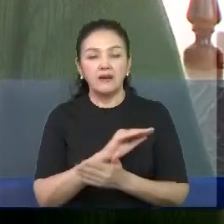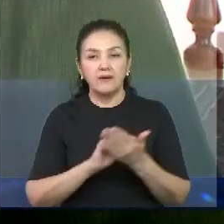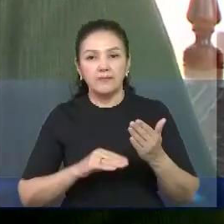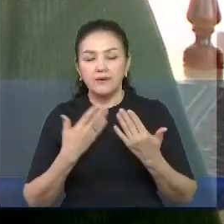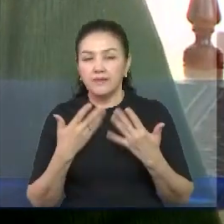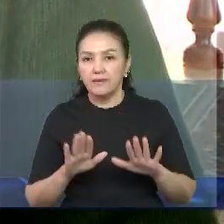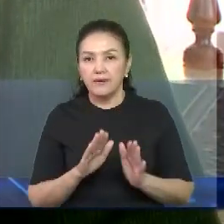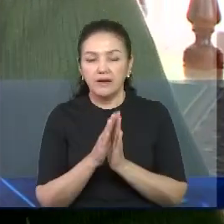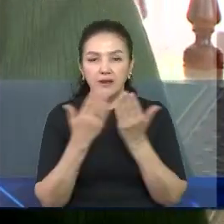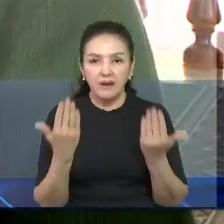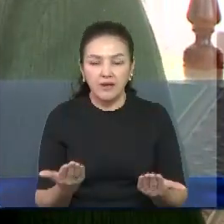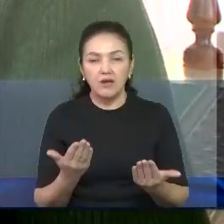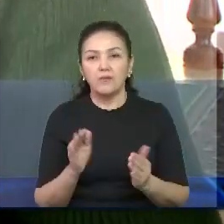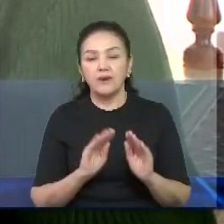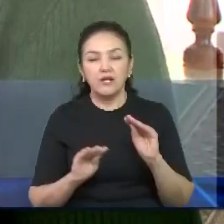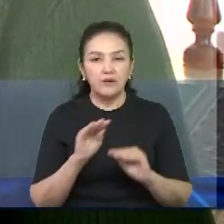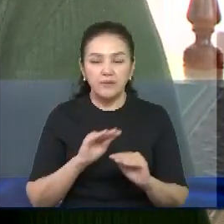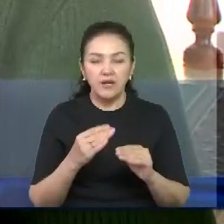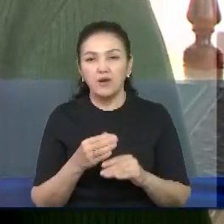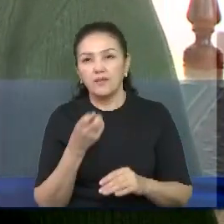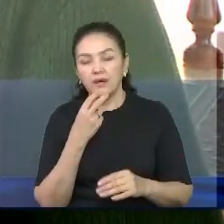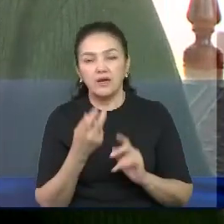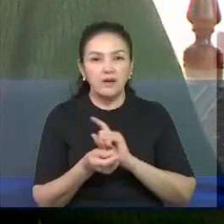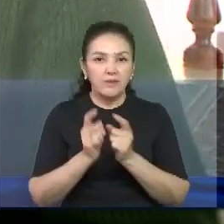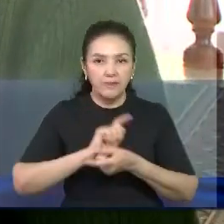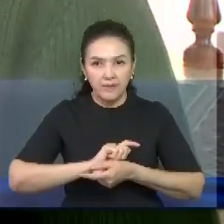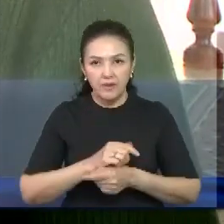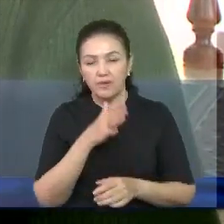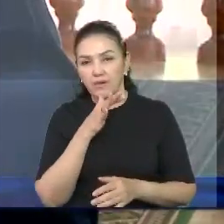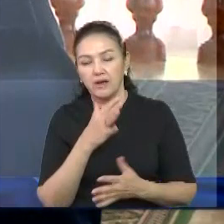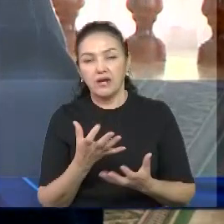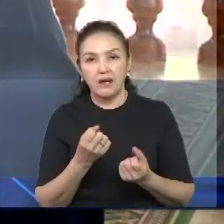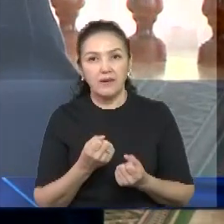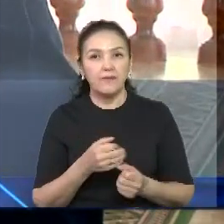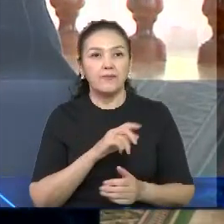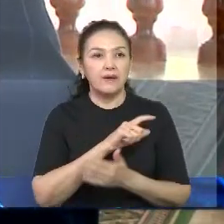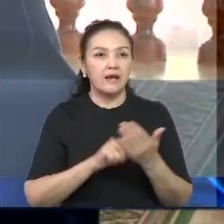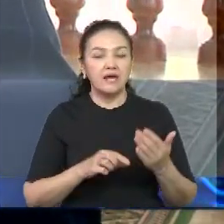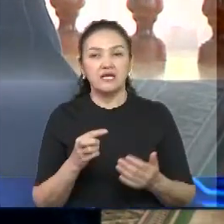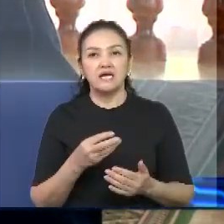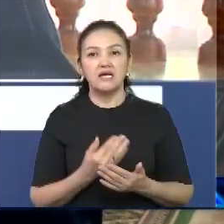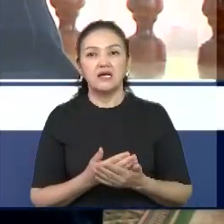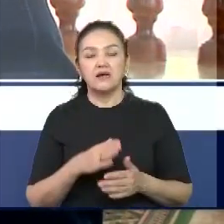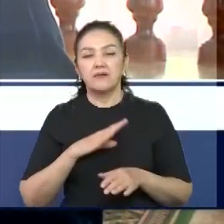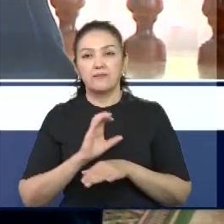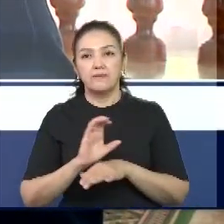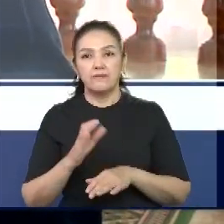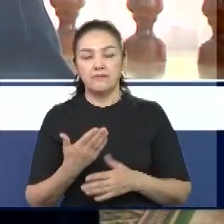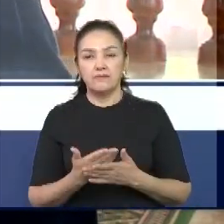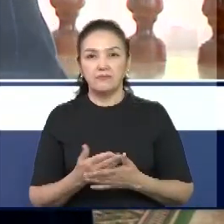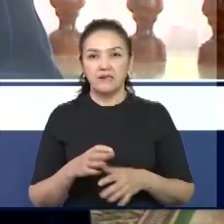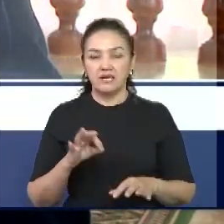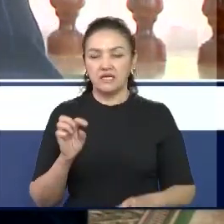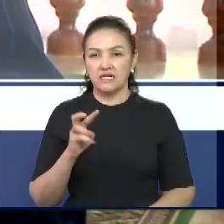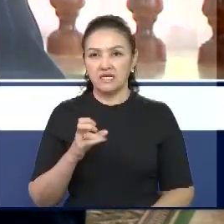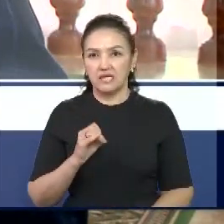қоймай, кітап бетінен мультипликацияға, комикс түріне айналдыру ол уақыт талабы. Поэзия жанры бойынша шебердік біз, осы